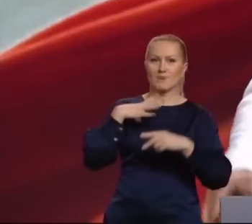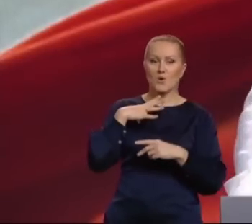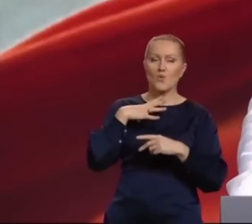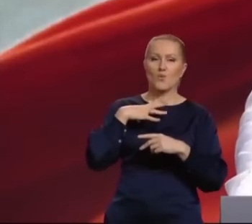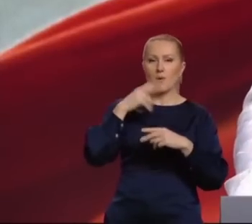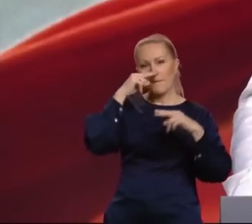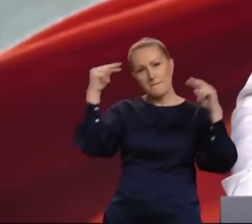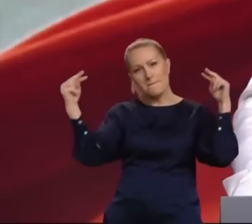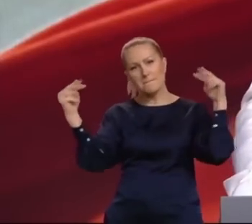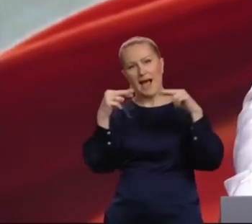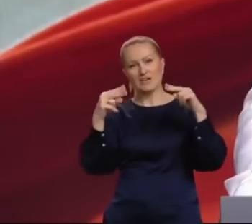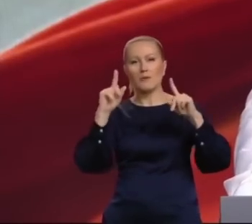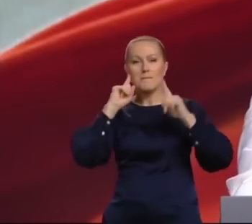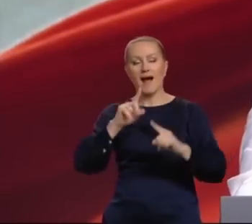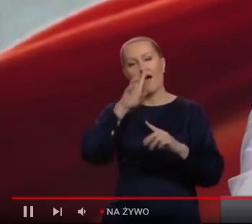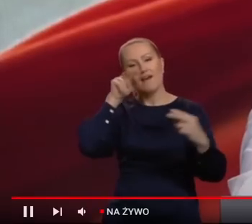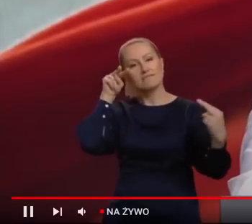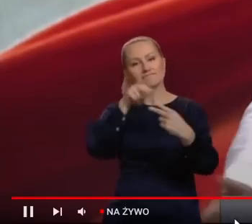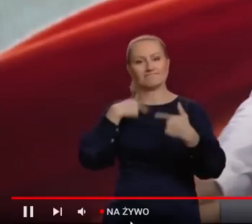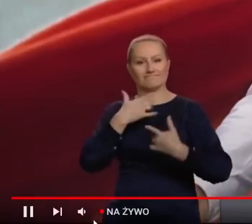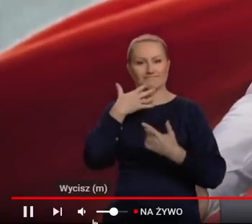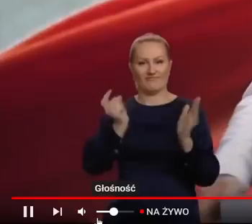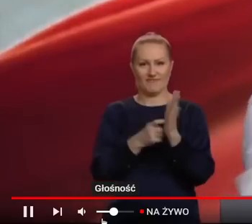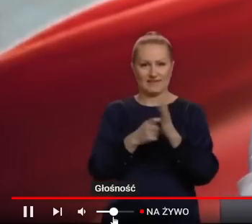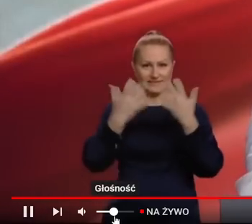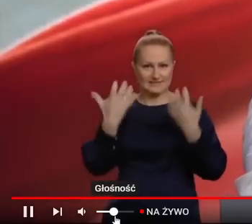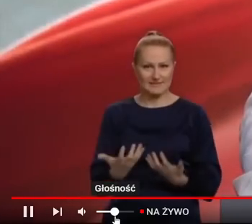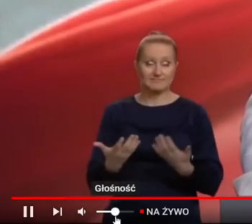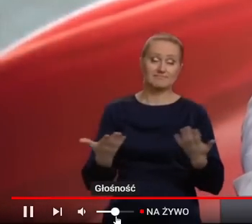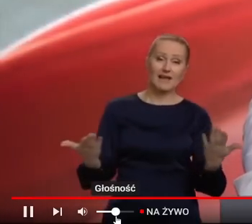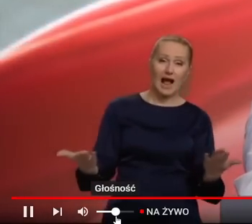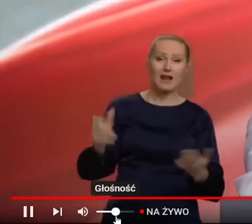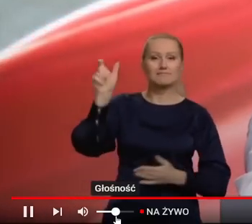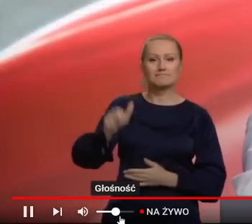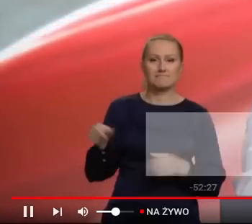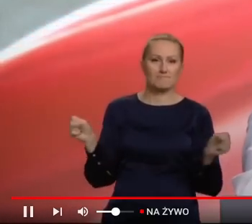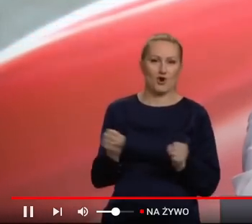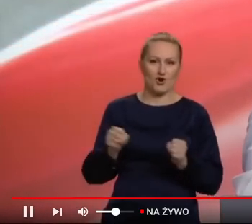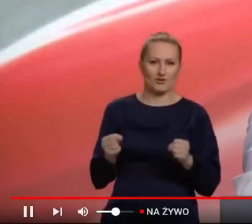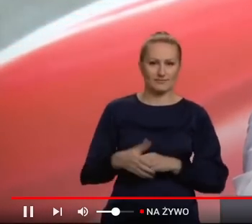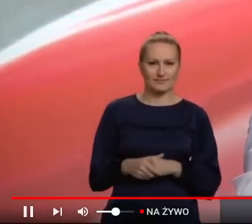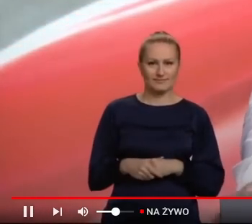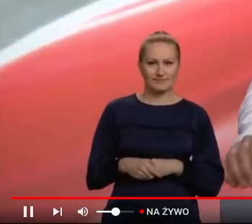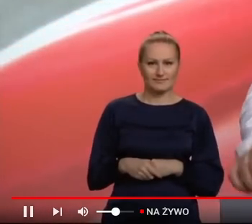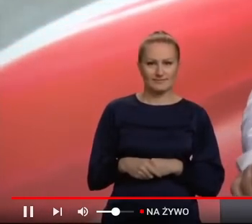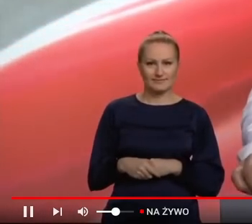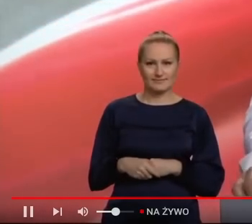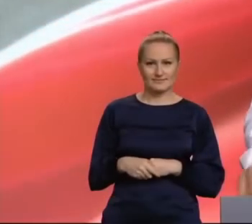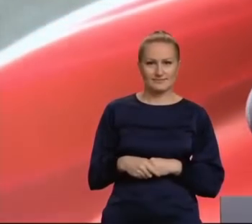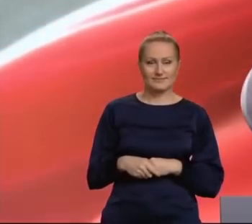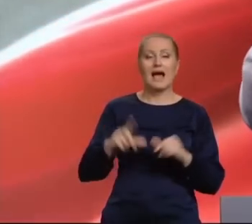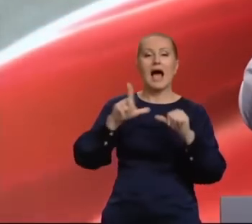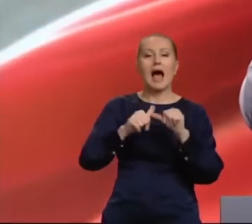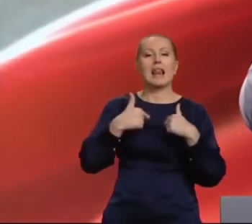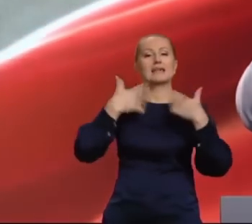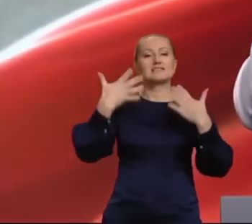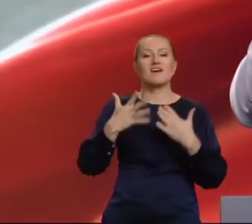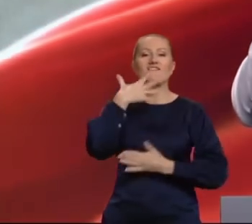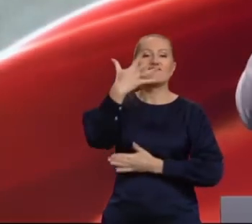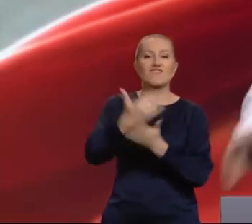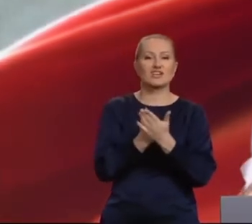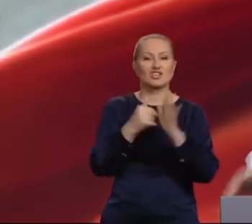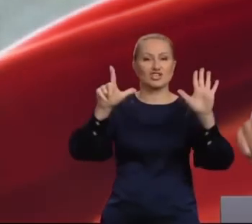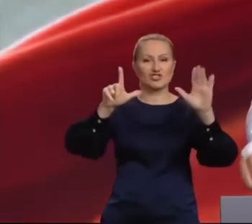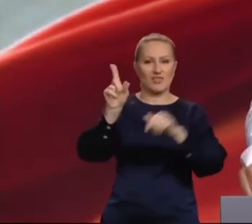Spojrzeć prawdzie w oczy. Niestety stchórzył. Co oznacza to serce tu? Ale chcę wykorzystać te 7 minut, no bo